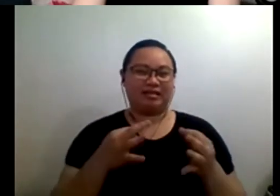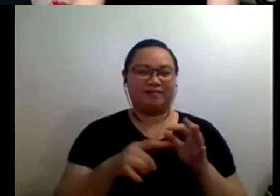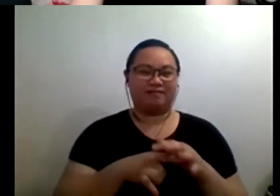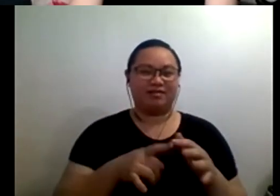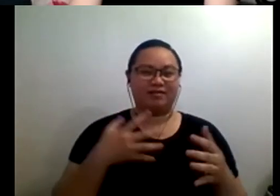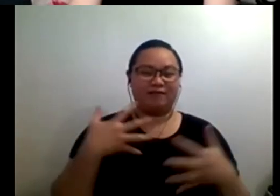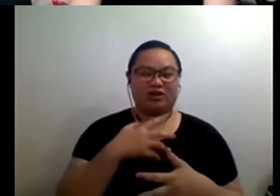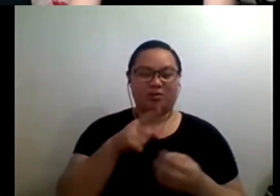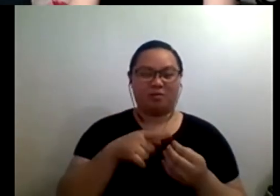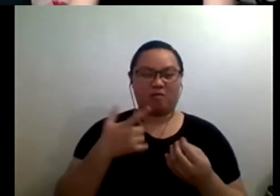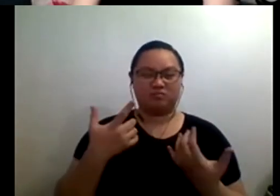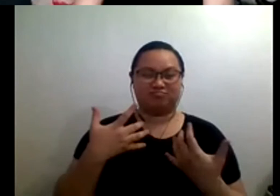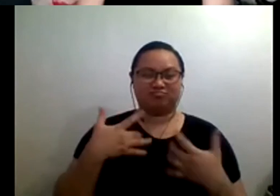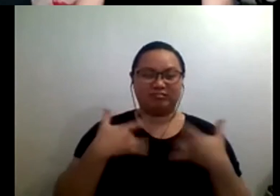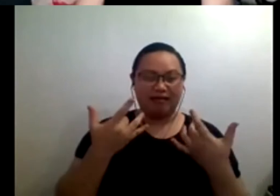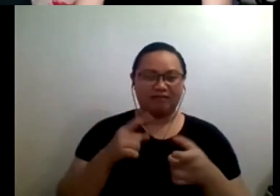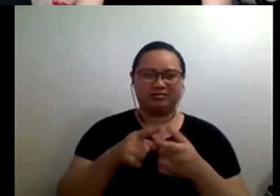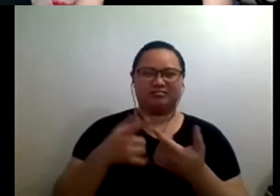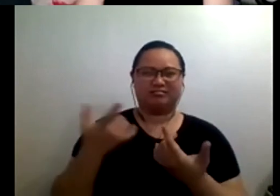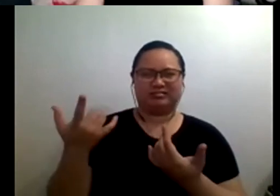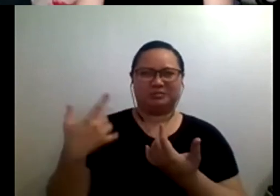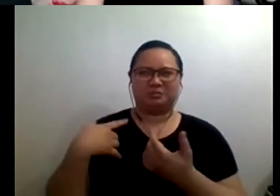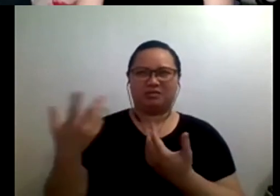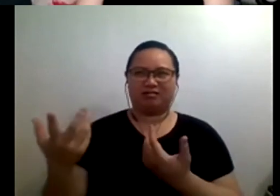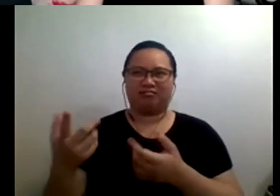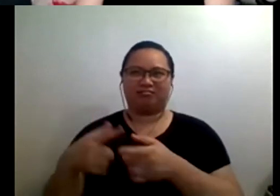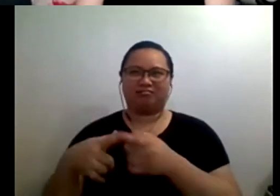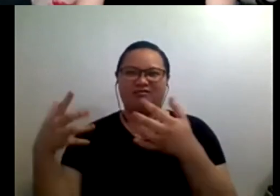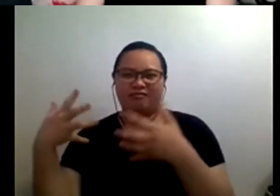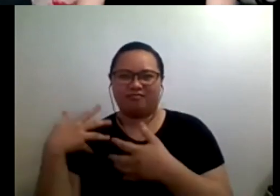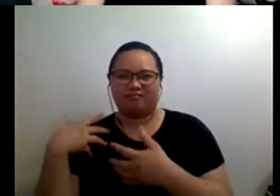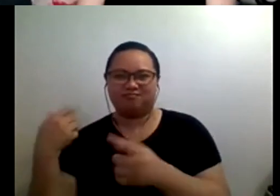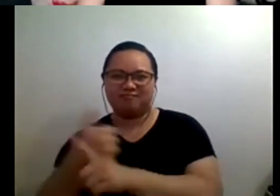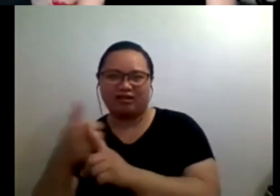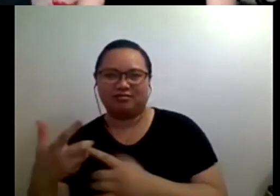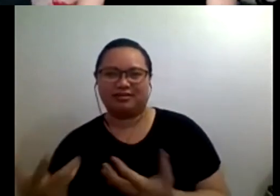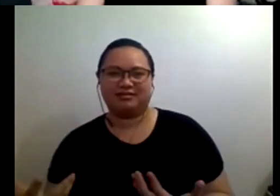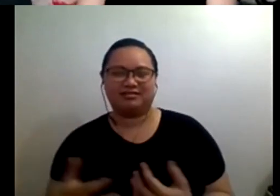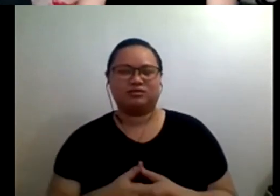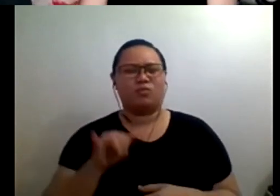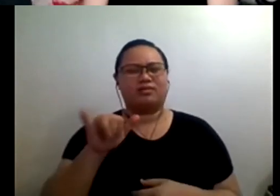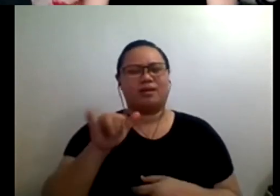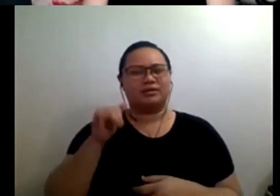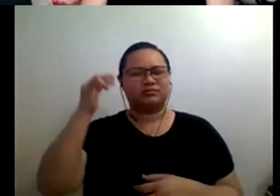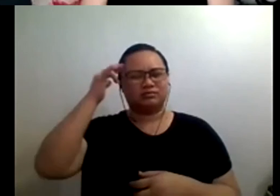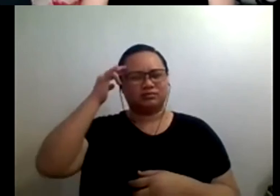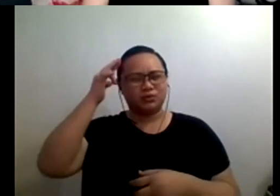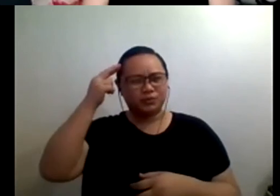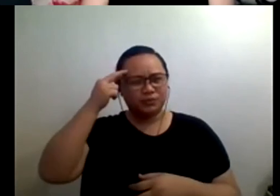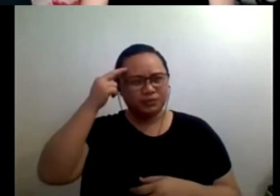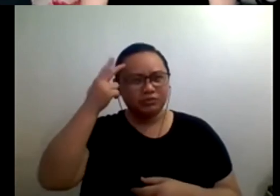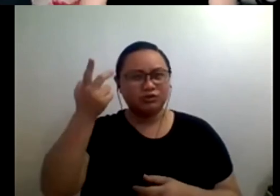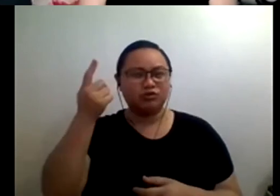violent. So sometimes we have to understand also na saan ito nanggagaling. Kasi minsan iba